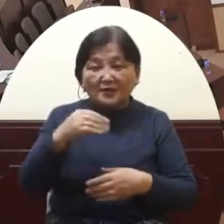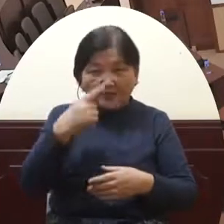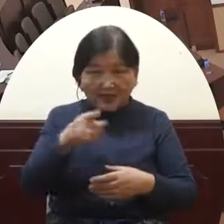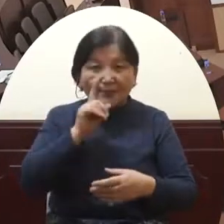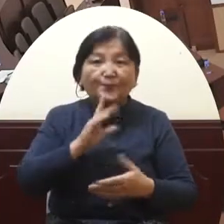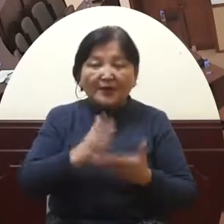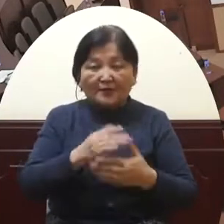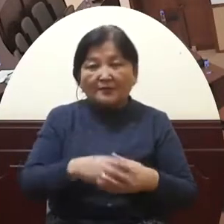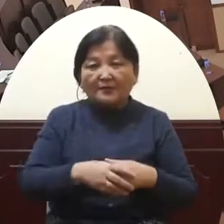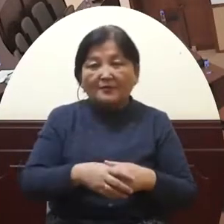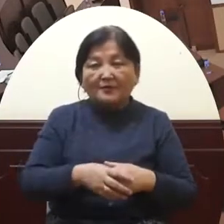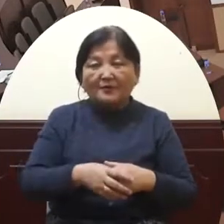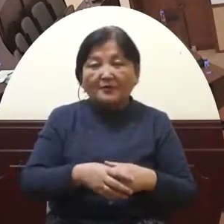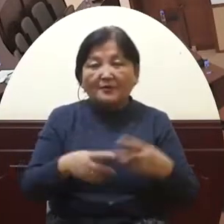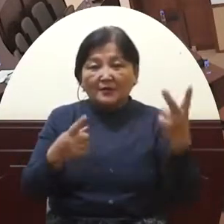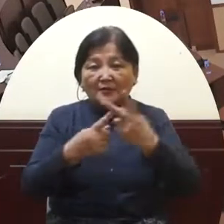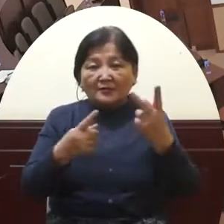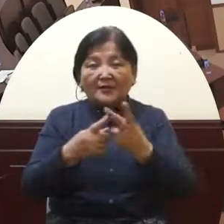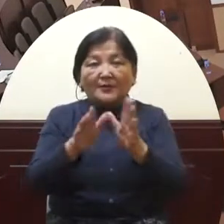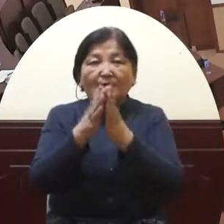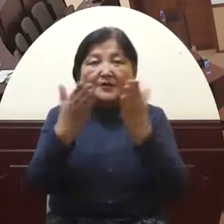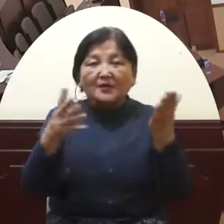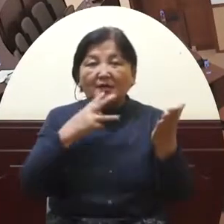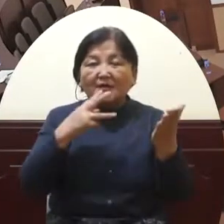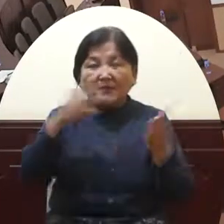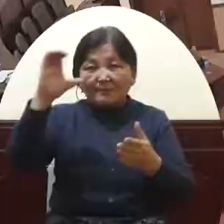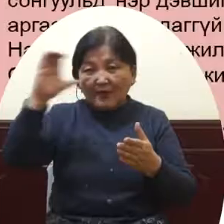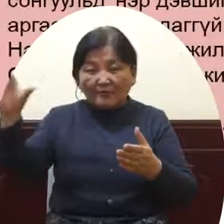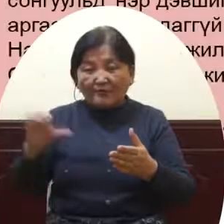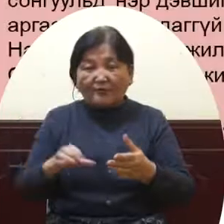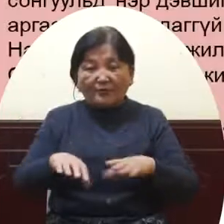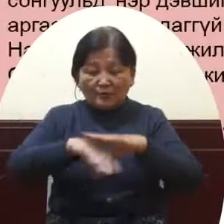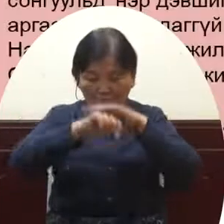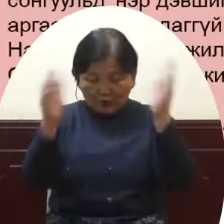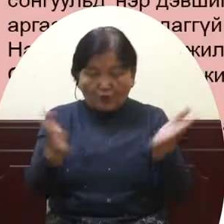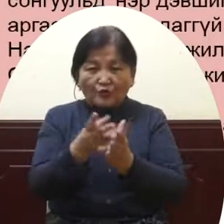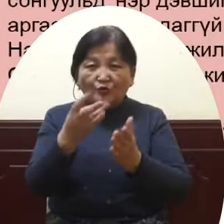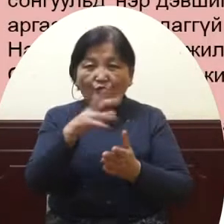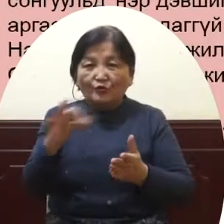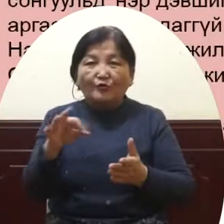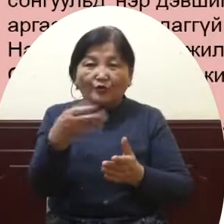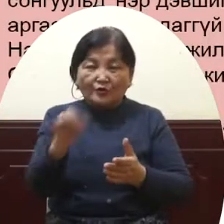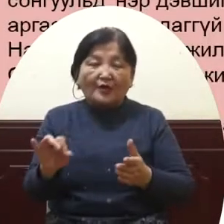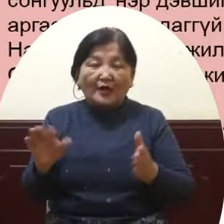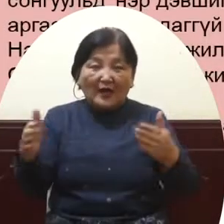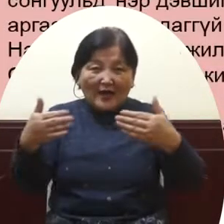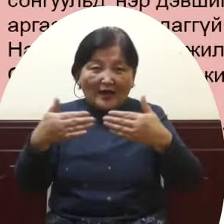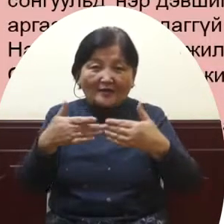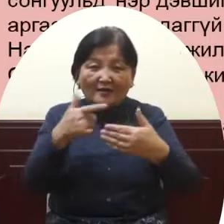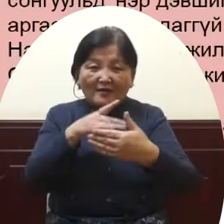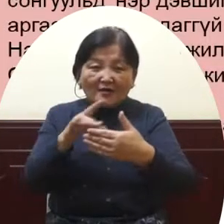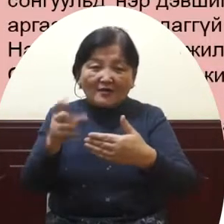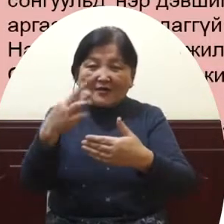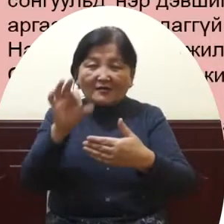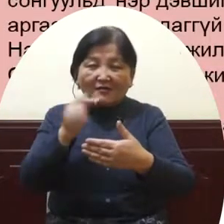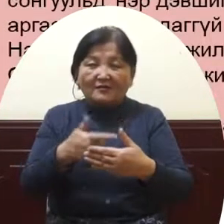мэдээллийн хэрэгслэлээр сонгогчид залхахдаг, баталгаа өгдөггүй, нөлөө ихтэй, хаалтын гэрээ хийдэг, өрсөлдөөнтэй намууд нэр дэвшигчдэд